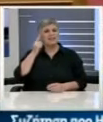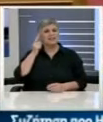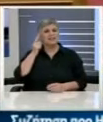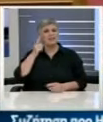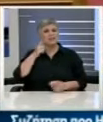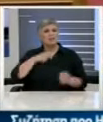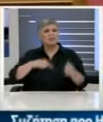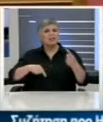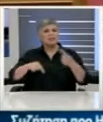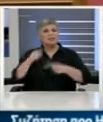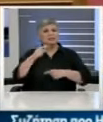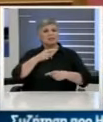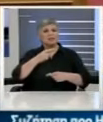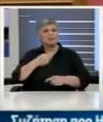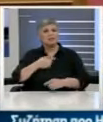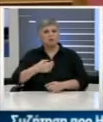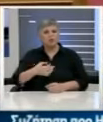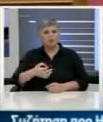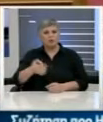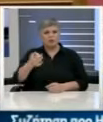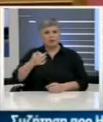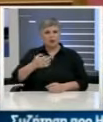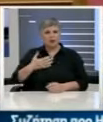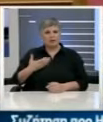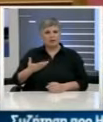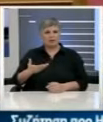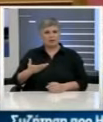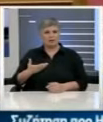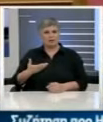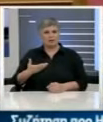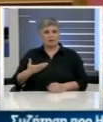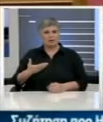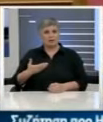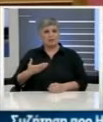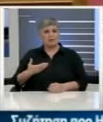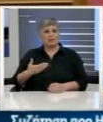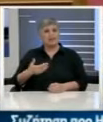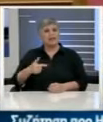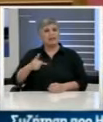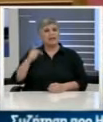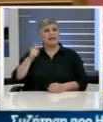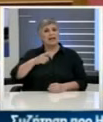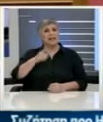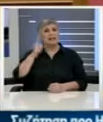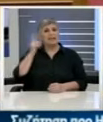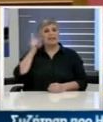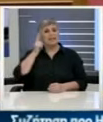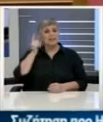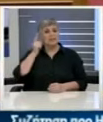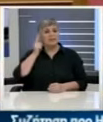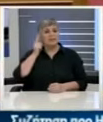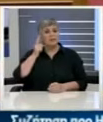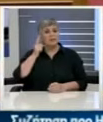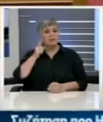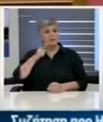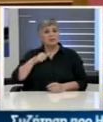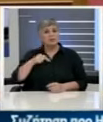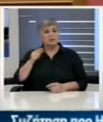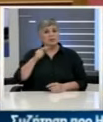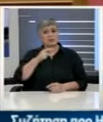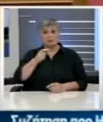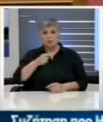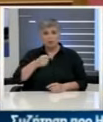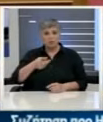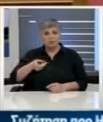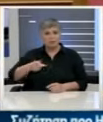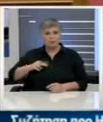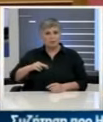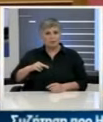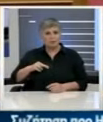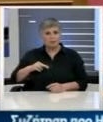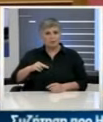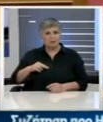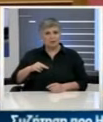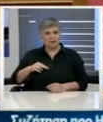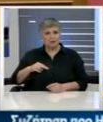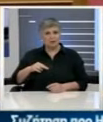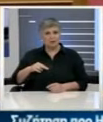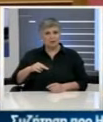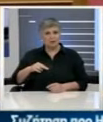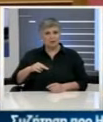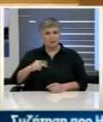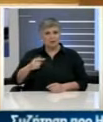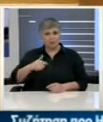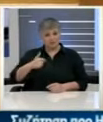έχετε αντιληφθεί ότι μιλάτε έχετε αντι έχετε αντιληφθεί ότι μιλάτε σε